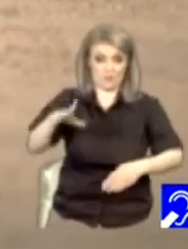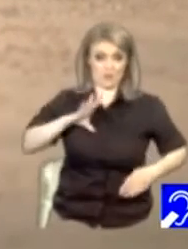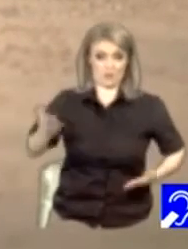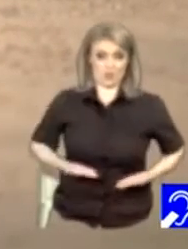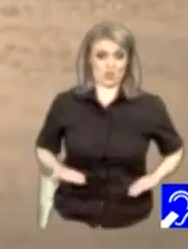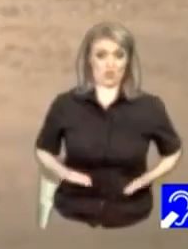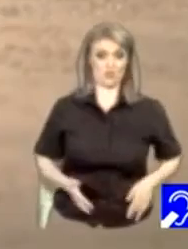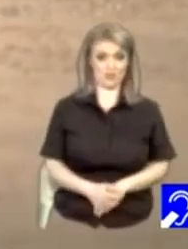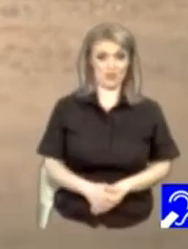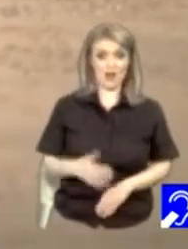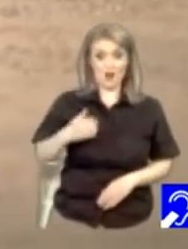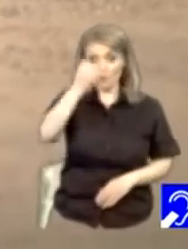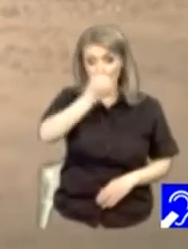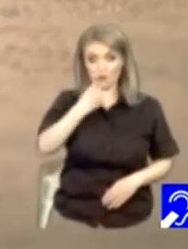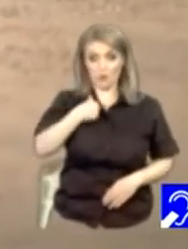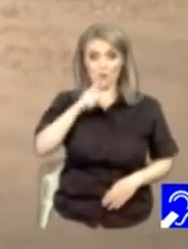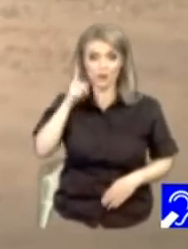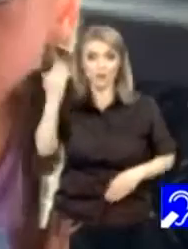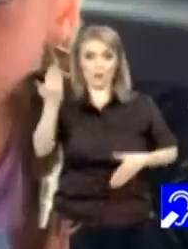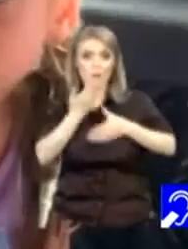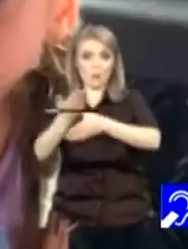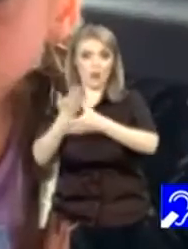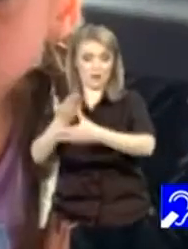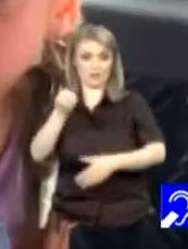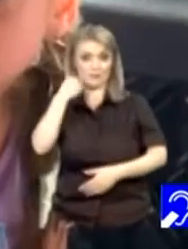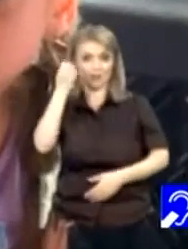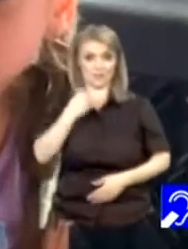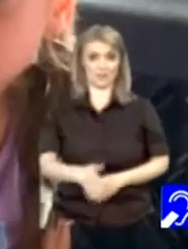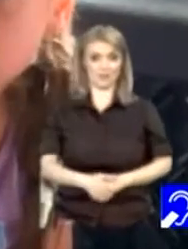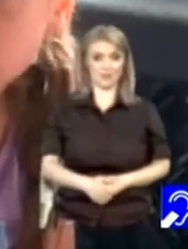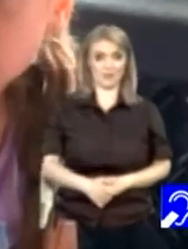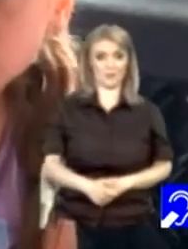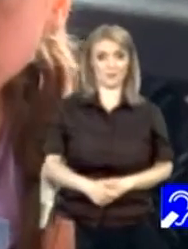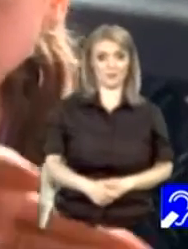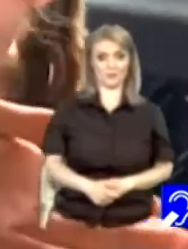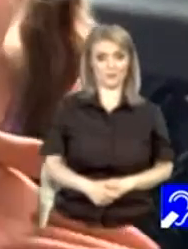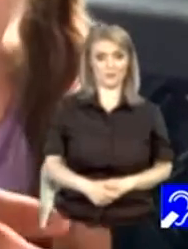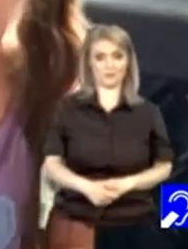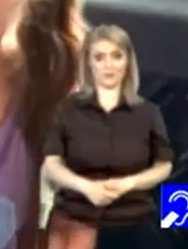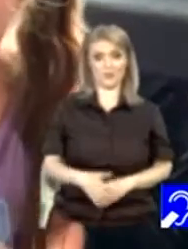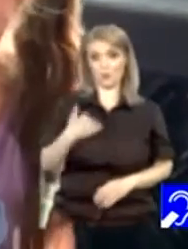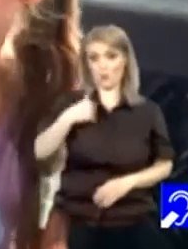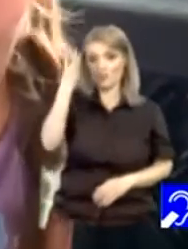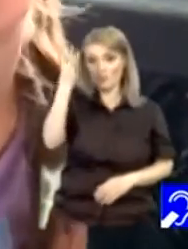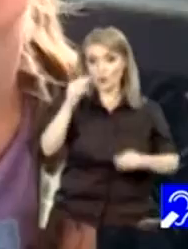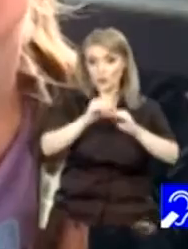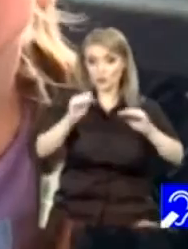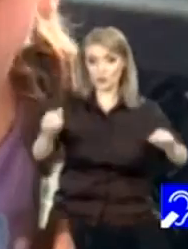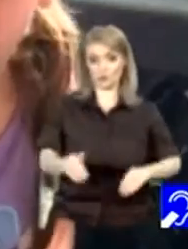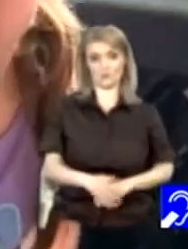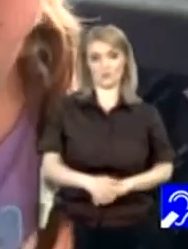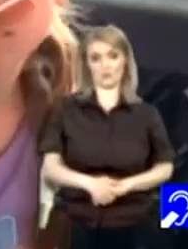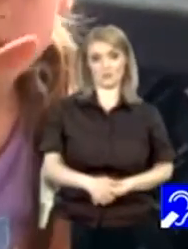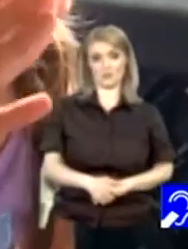și trăiesc ghine și la familie tine, dați-le locuri de casă, că de când și-a Doamne în rând. Și eu am trei copii, dar de